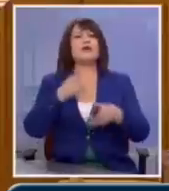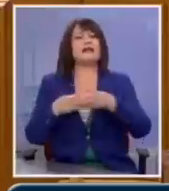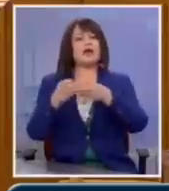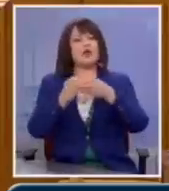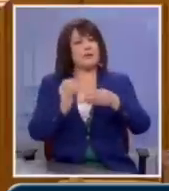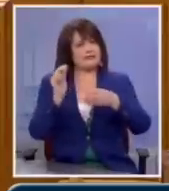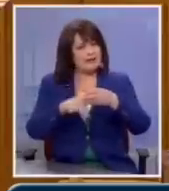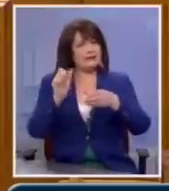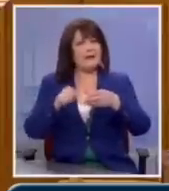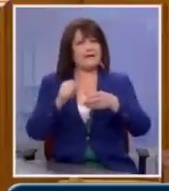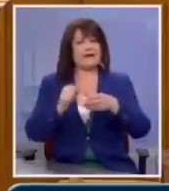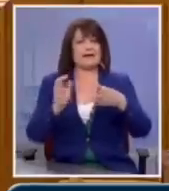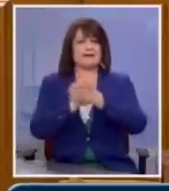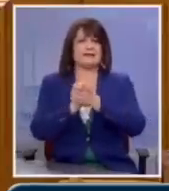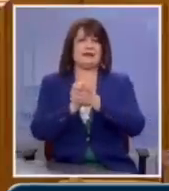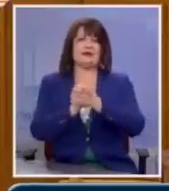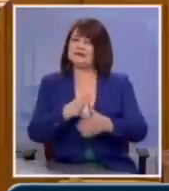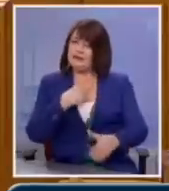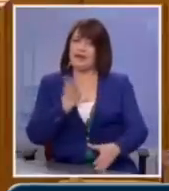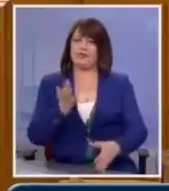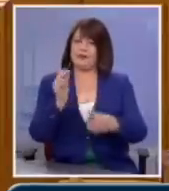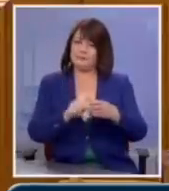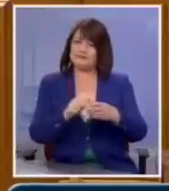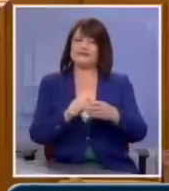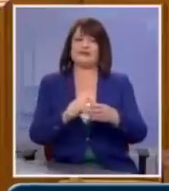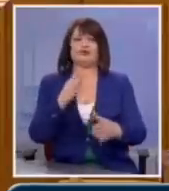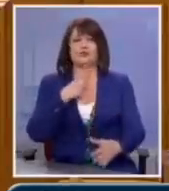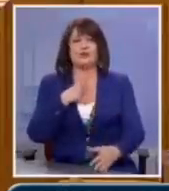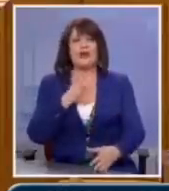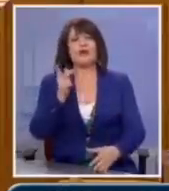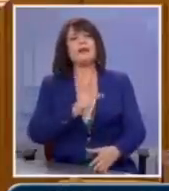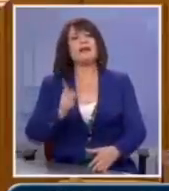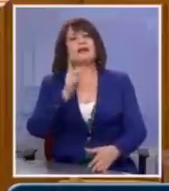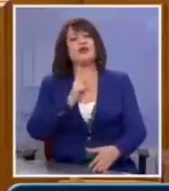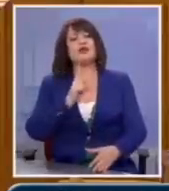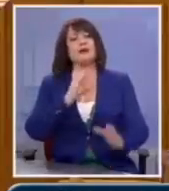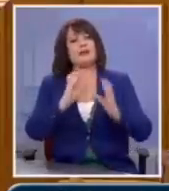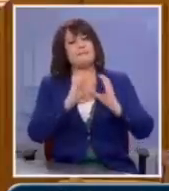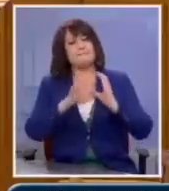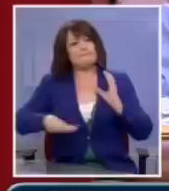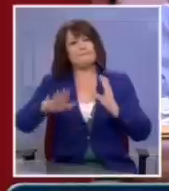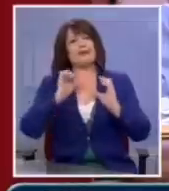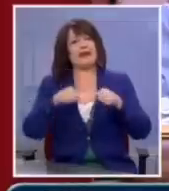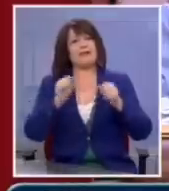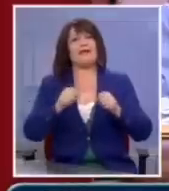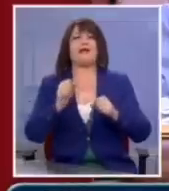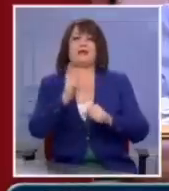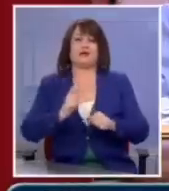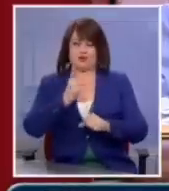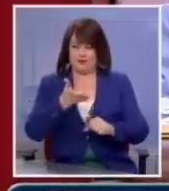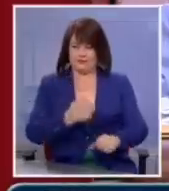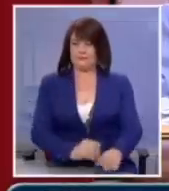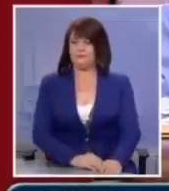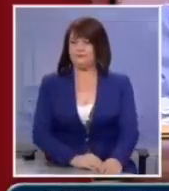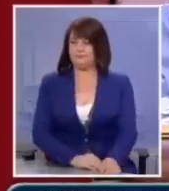μέσα στη Βουλή, όπως θέλουμε να υπάρχει και μια μεγάλη κοινωνική συνένεση στην κοινωνία. Αυτό